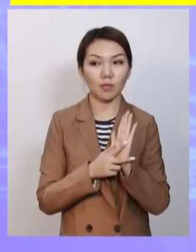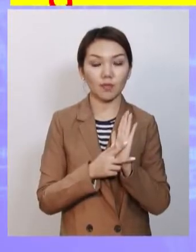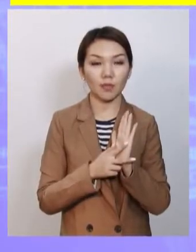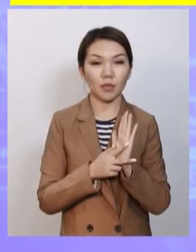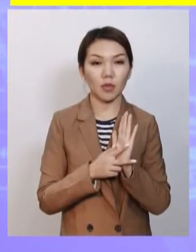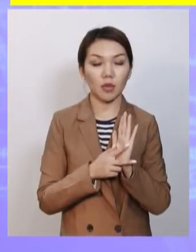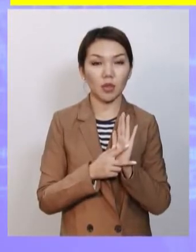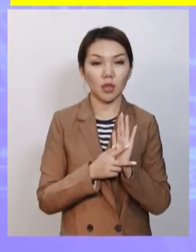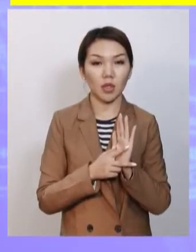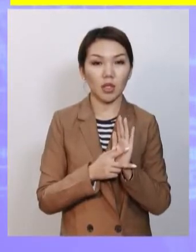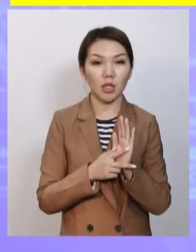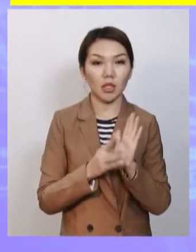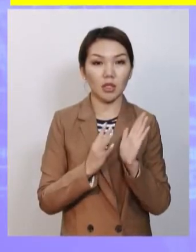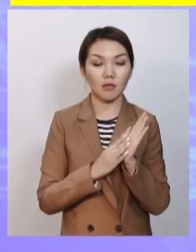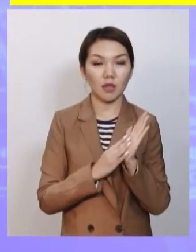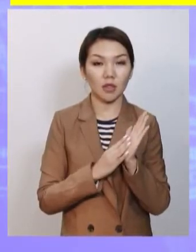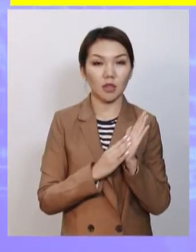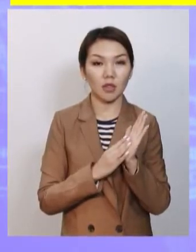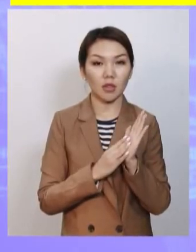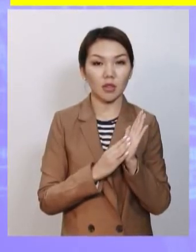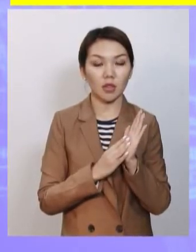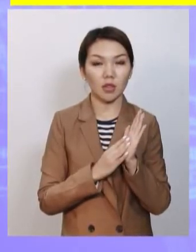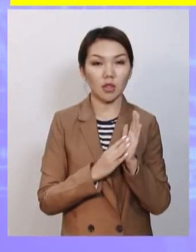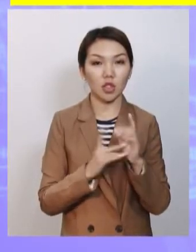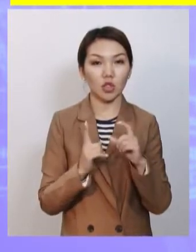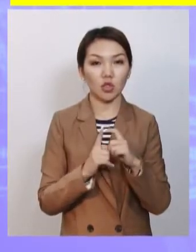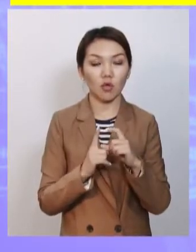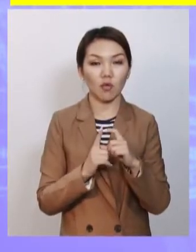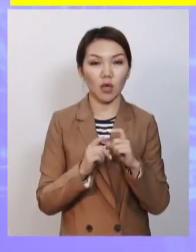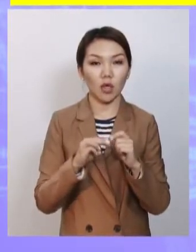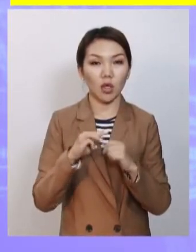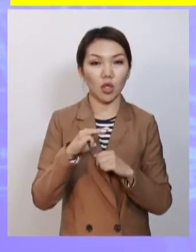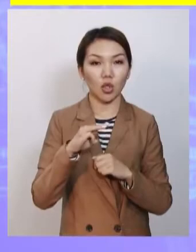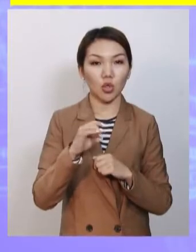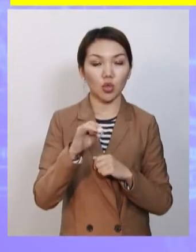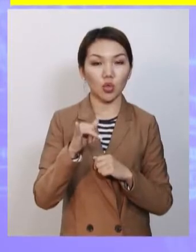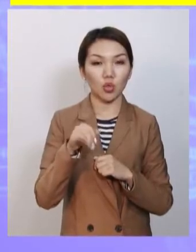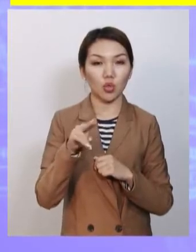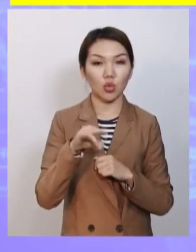89 слова трудом